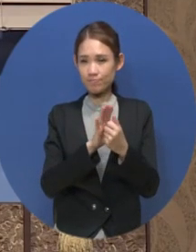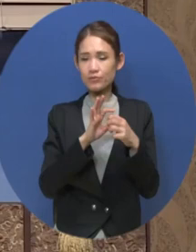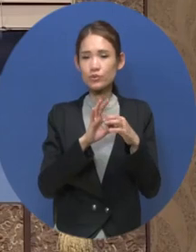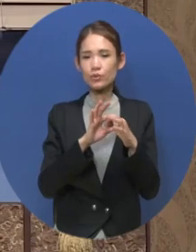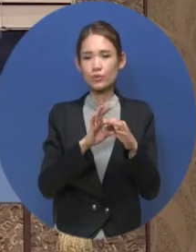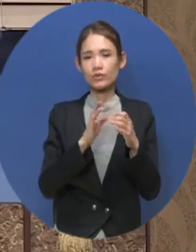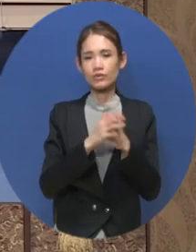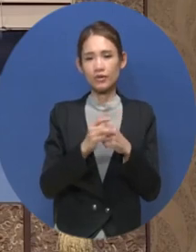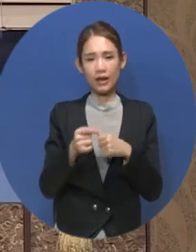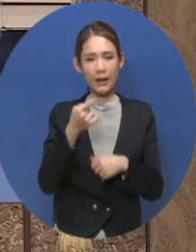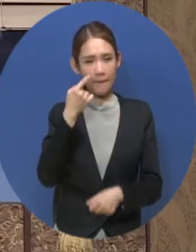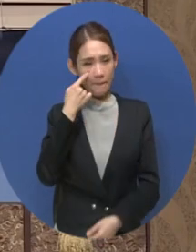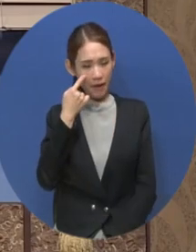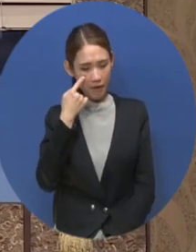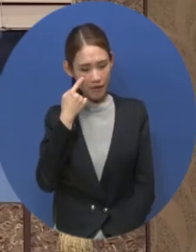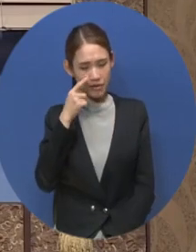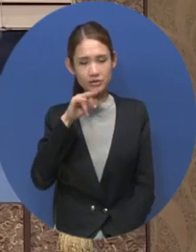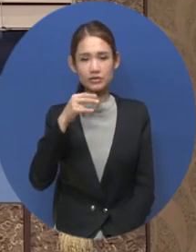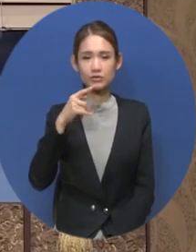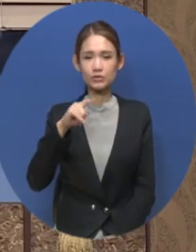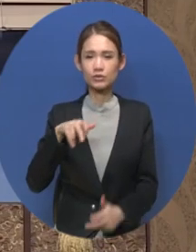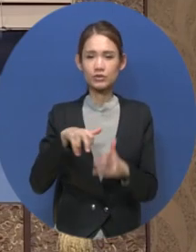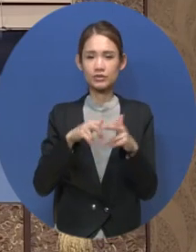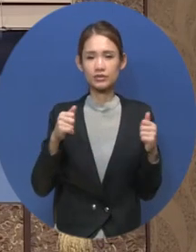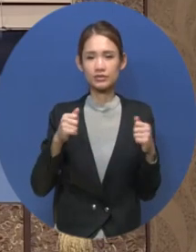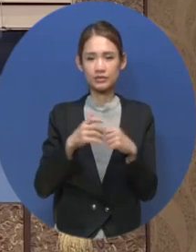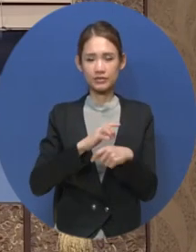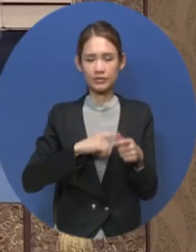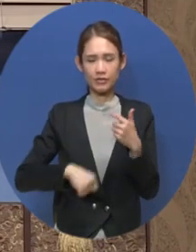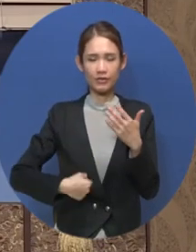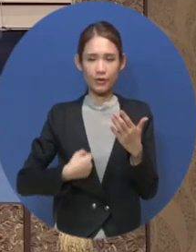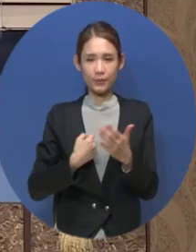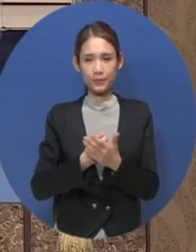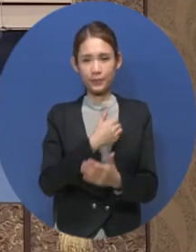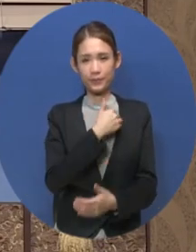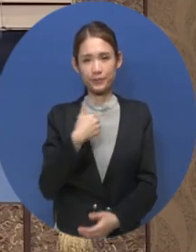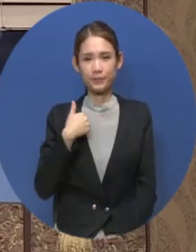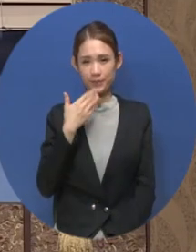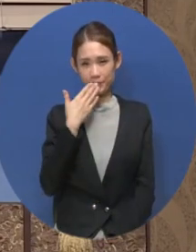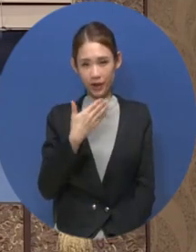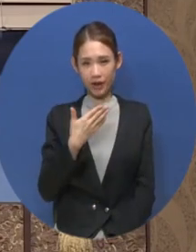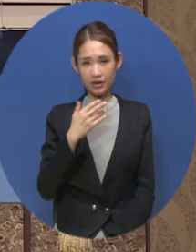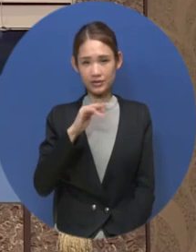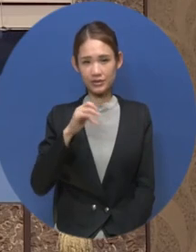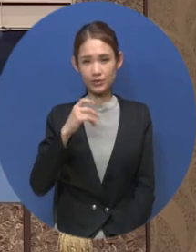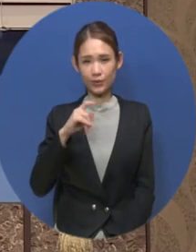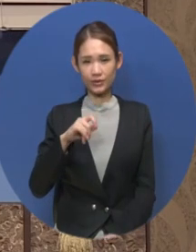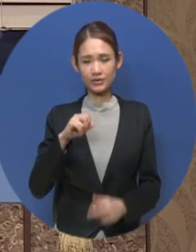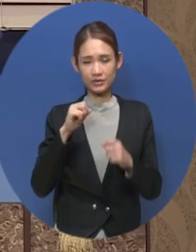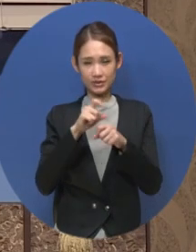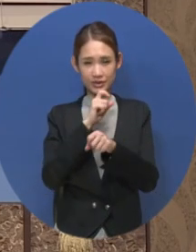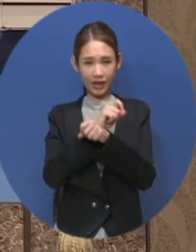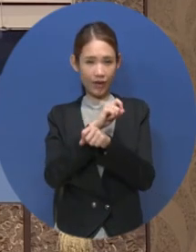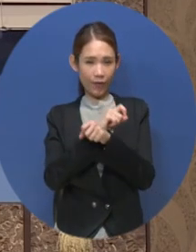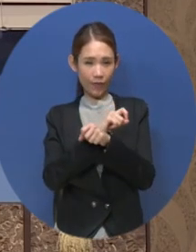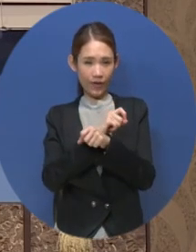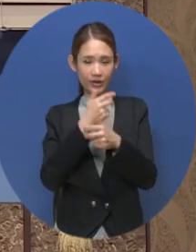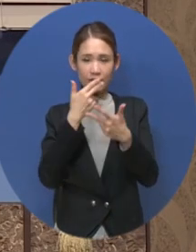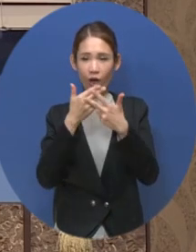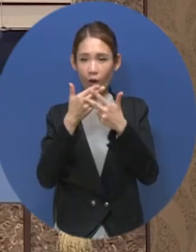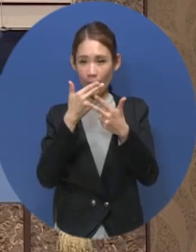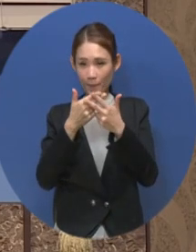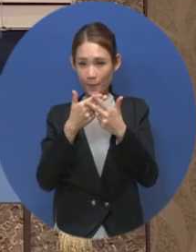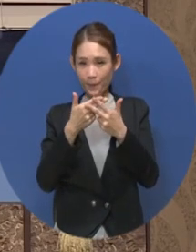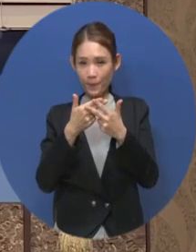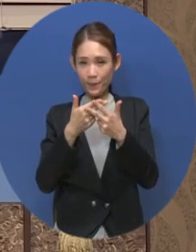한번 해보겠다라는 또 시도장애인 제게 야심찬 또 네. 저희가 있어요. 우리 시도장애인 제게 사무처장 협의회가 있는데 네.